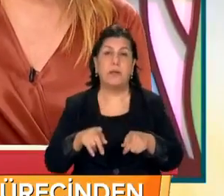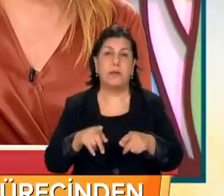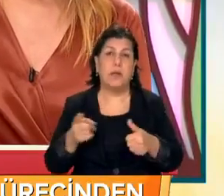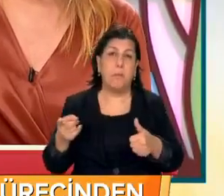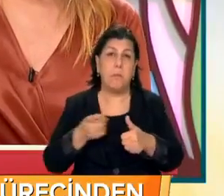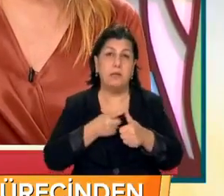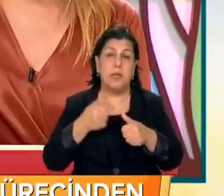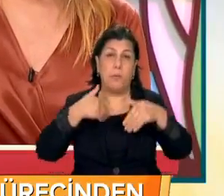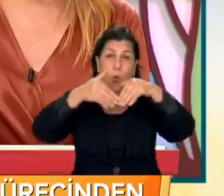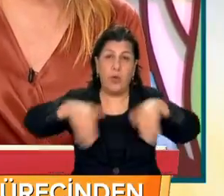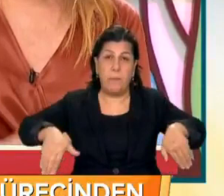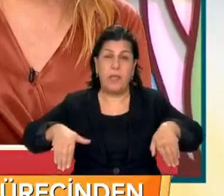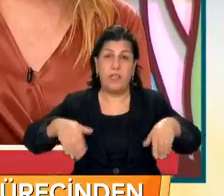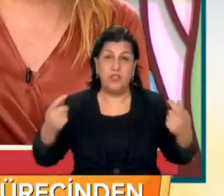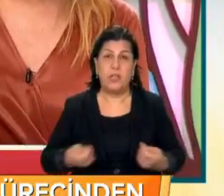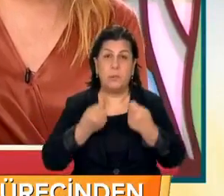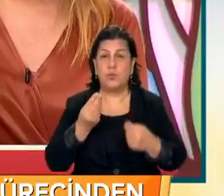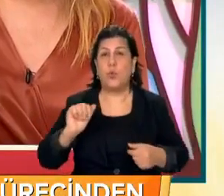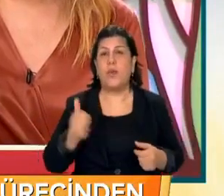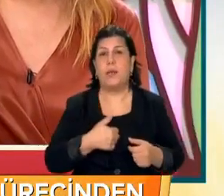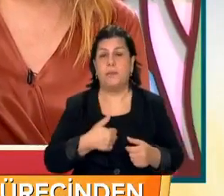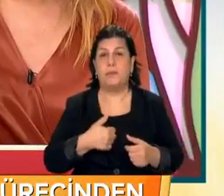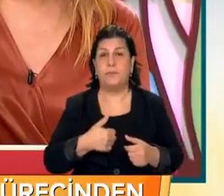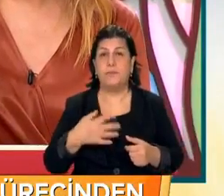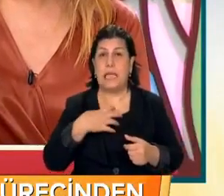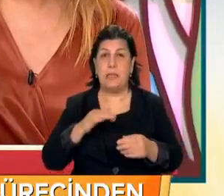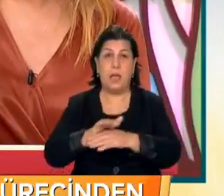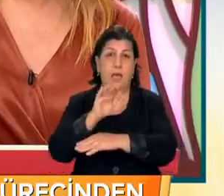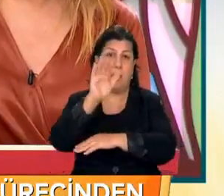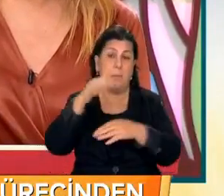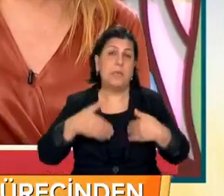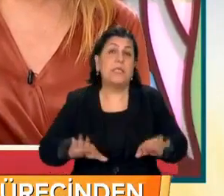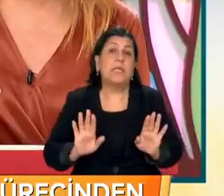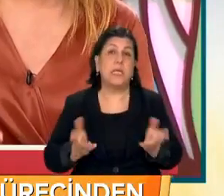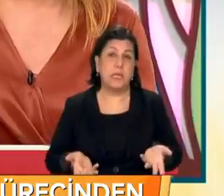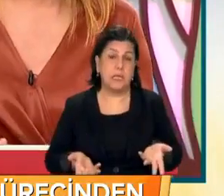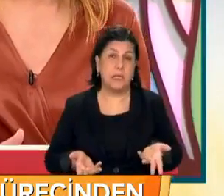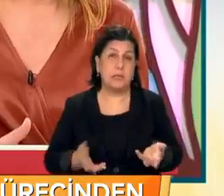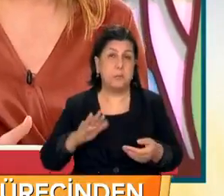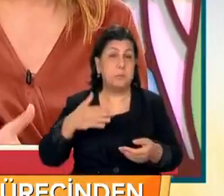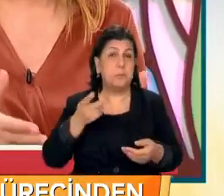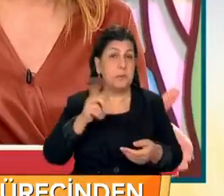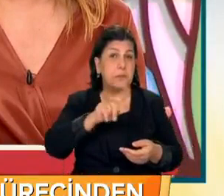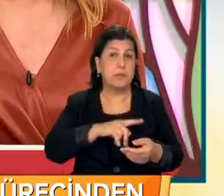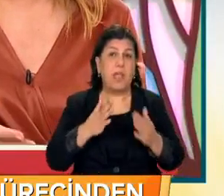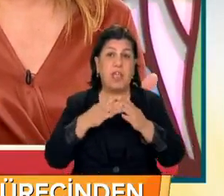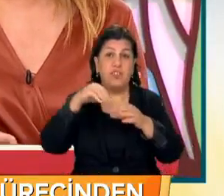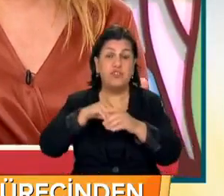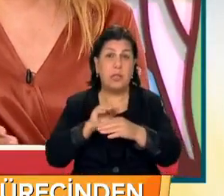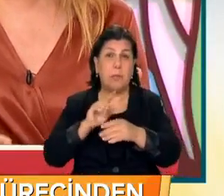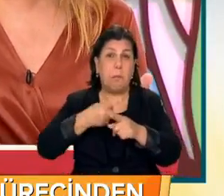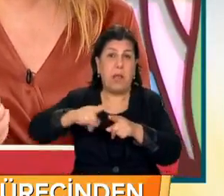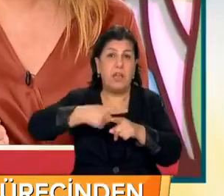başında önlemeye çalışmak önemli Şimdi sadece kendi hayatlarımızı ile ilgili değil yaşadıklarımız Ha bir de aynı bir